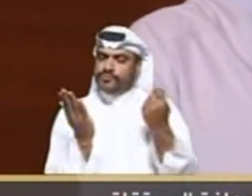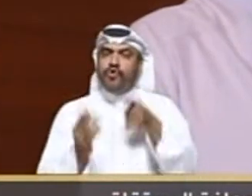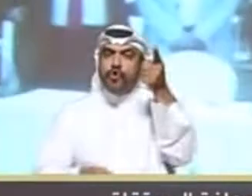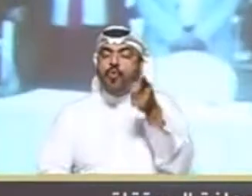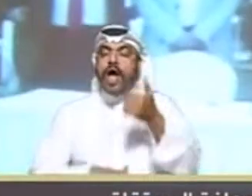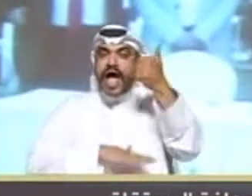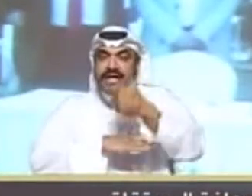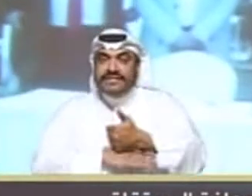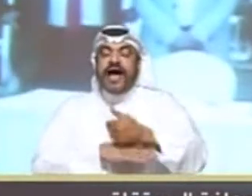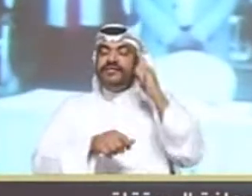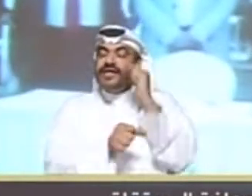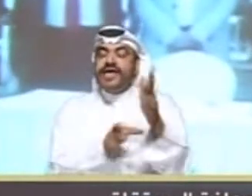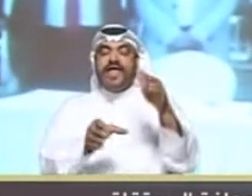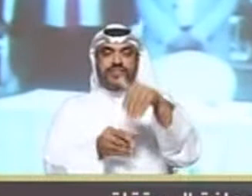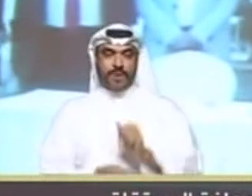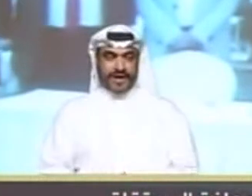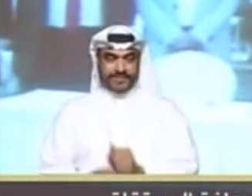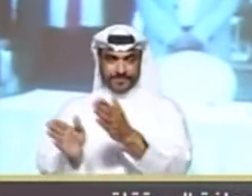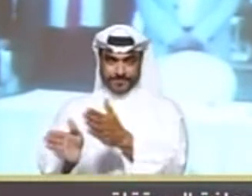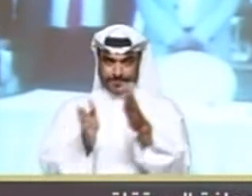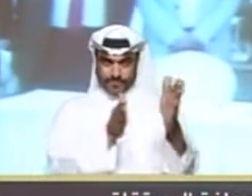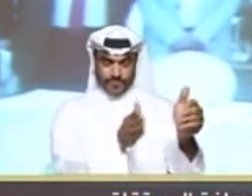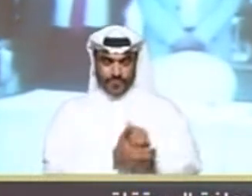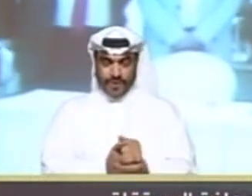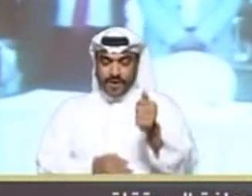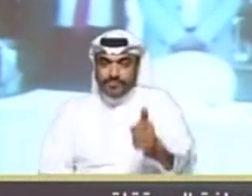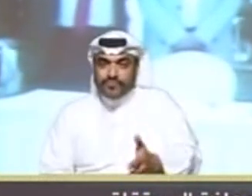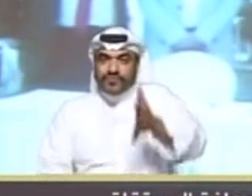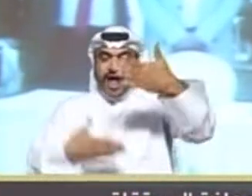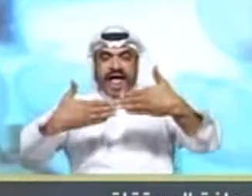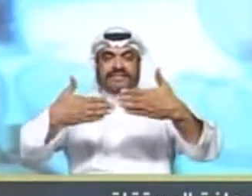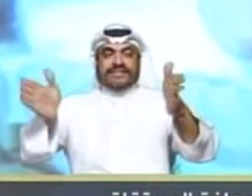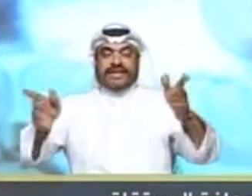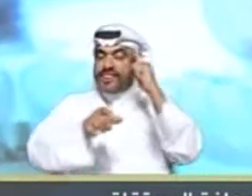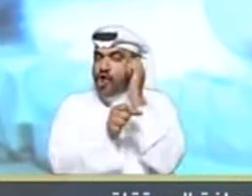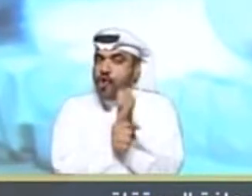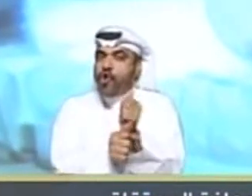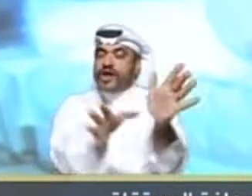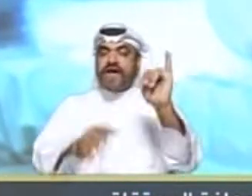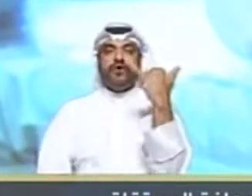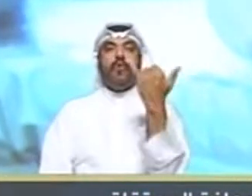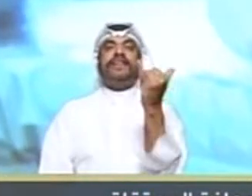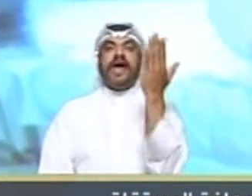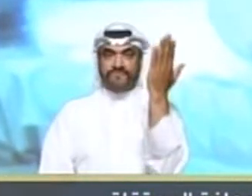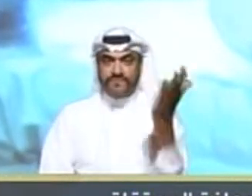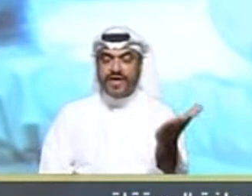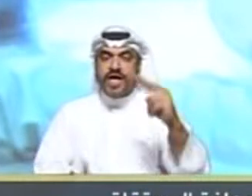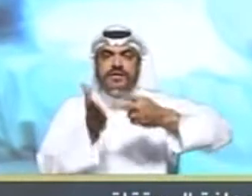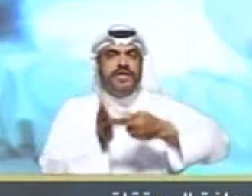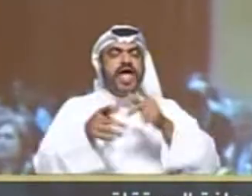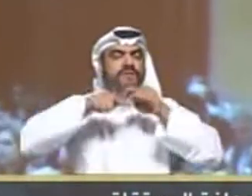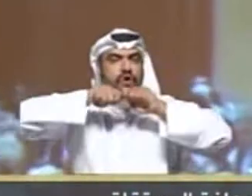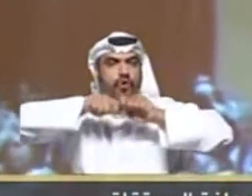الديمقراطية. تأسيس الآلية الإقليمية الخاصة بدعم حرية الإعلام في الوطن العربي وتبني إعلان